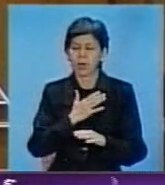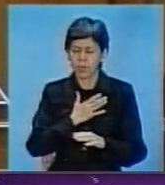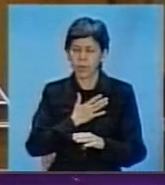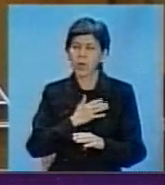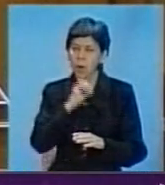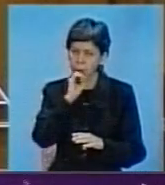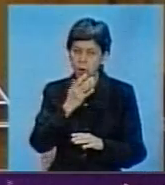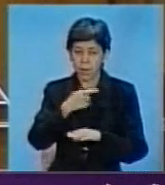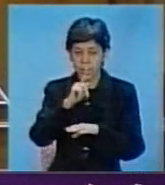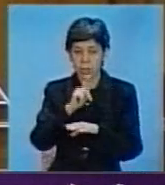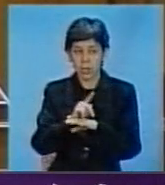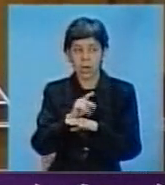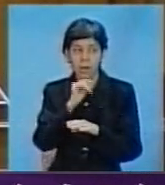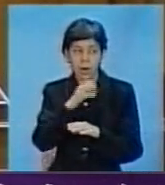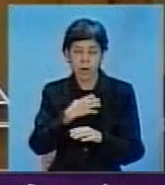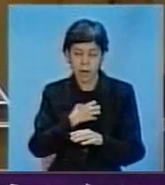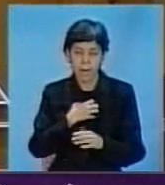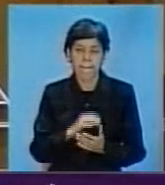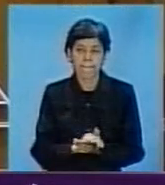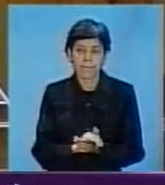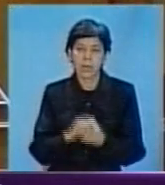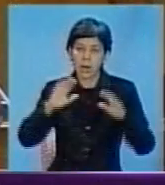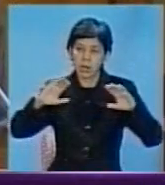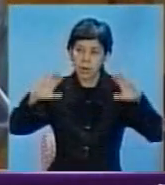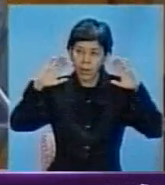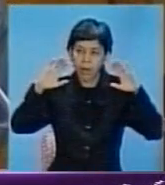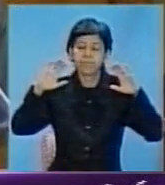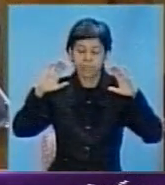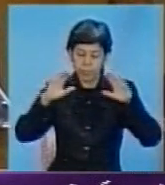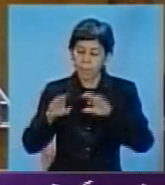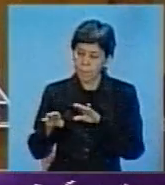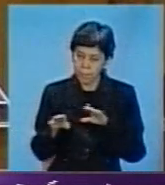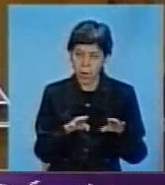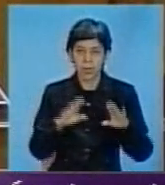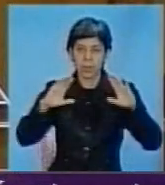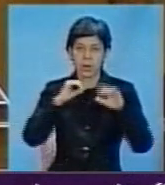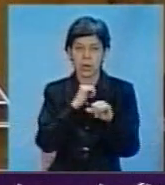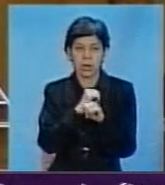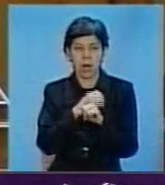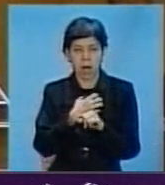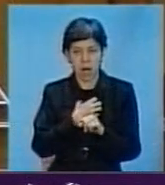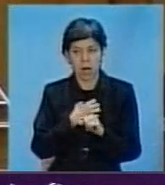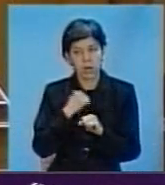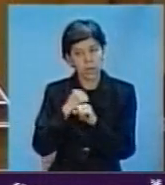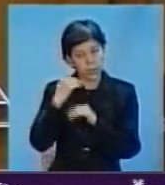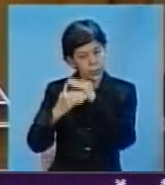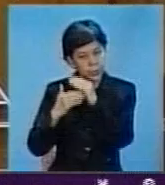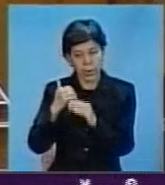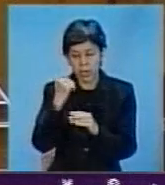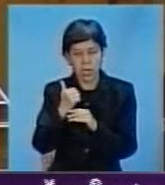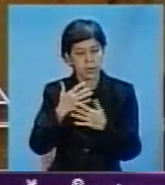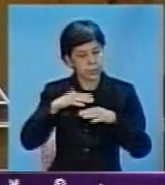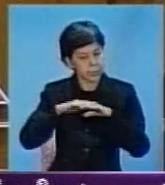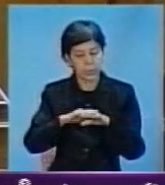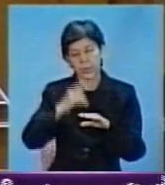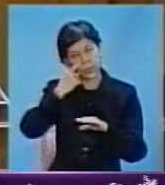ขอยืนยันกับท่านประธานสภาว่ารัฐบาลมีความตั้งใจจริงในการที่จะเดินหน้าในเรื่องของแผนป